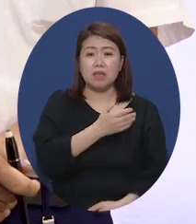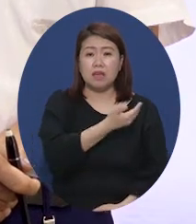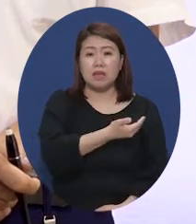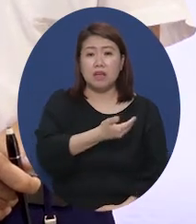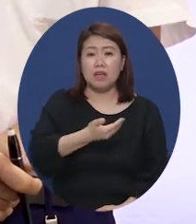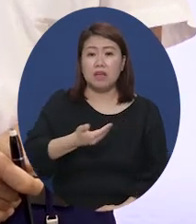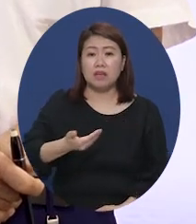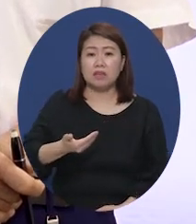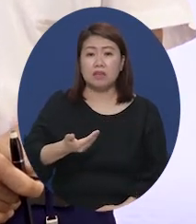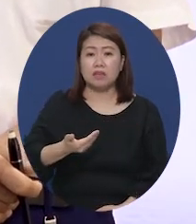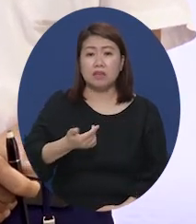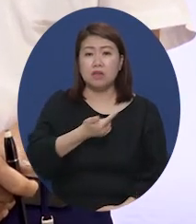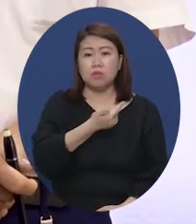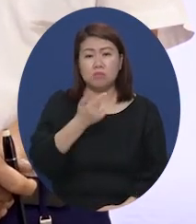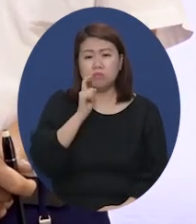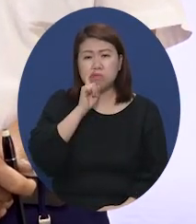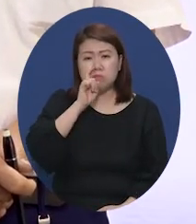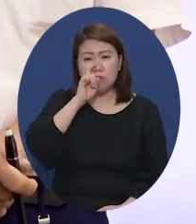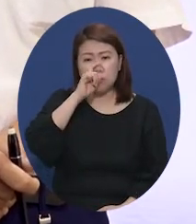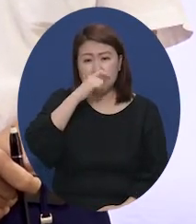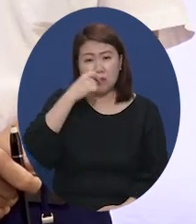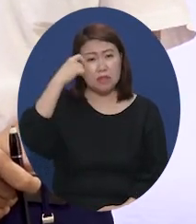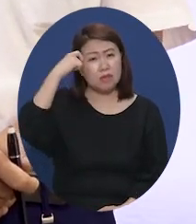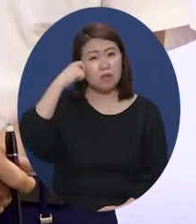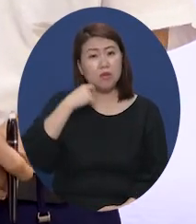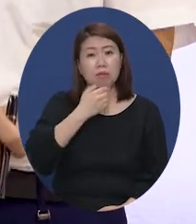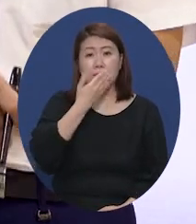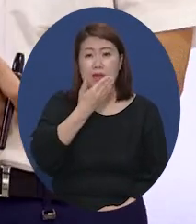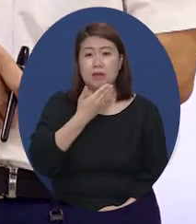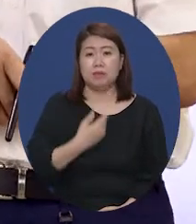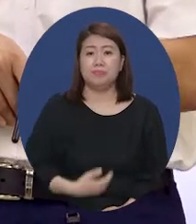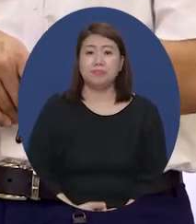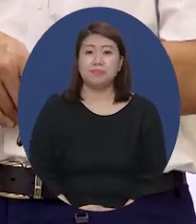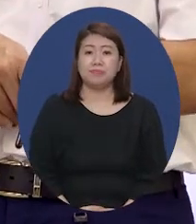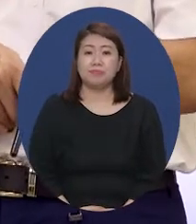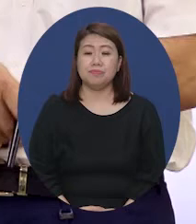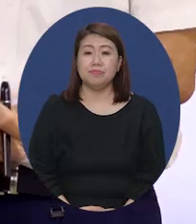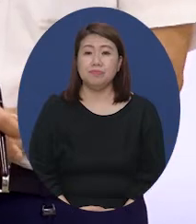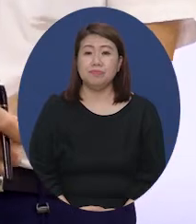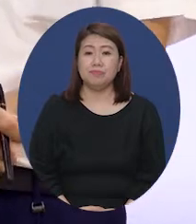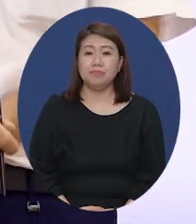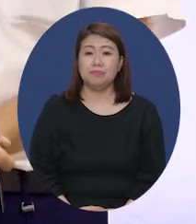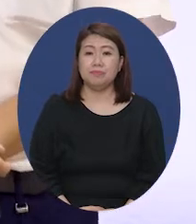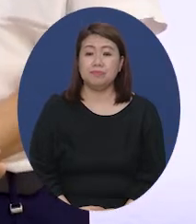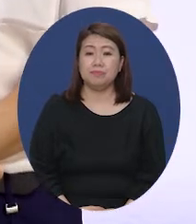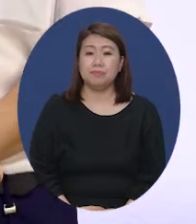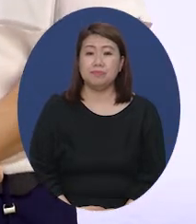자체도 굉장히 많이 오염되어 있다는 것을 실감할 수가 있었습니다. 자, 그렇다면